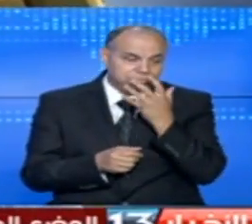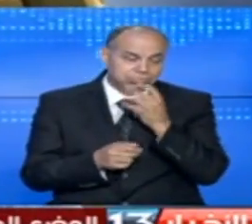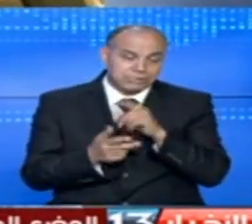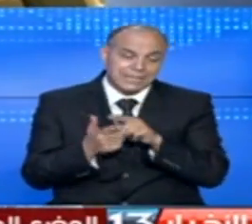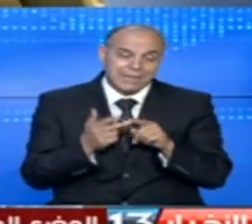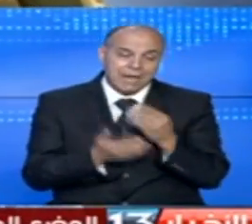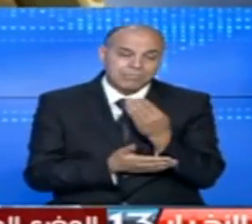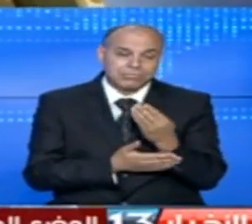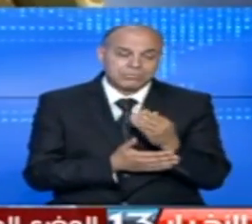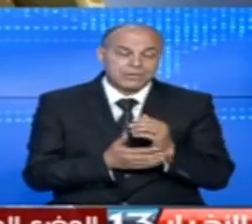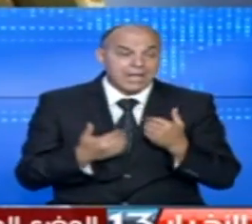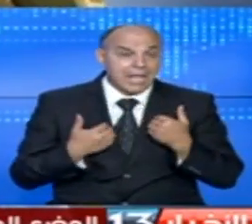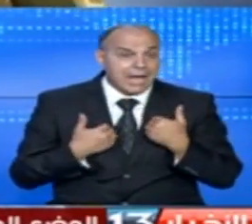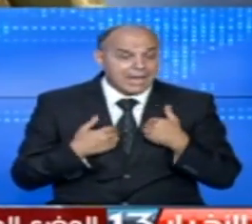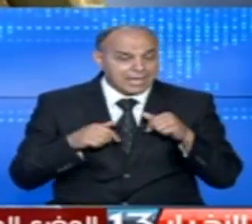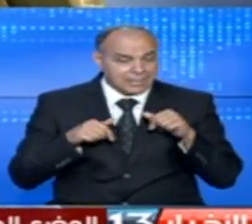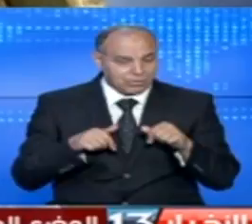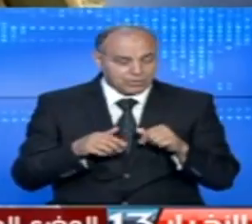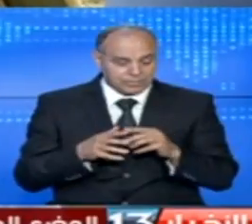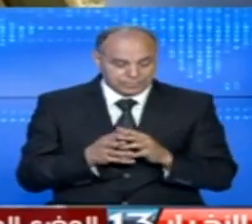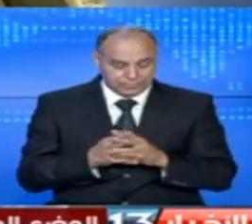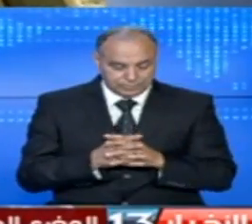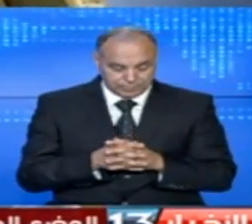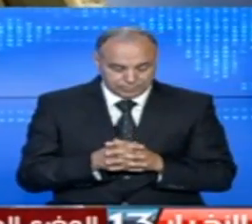الإنعاش، وذاك علاش احنا توا قاعدين